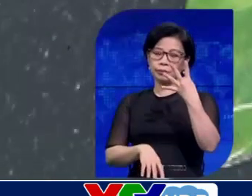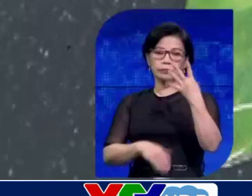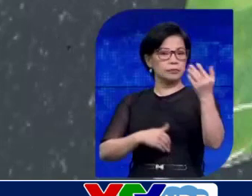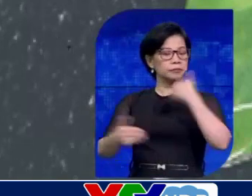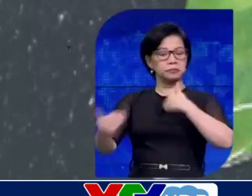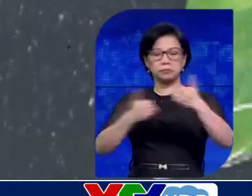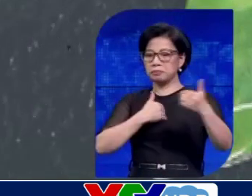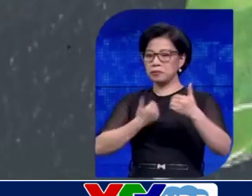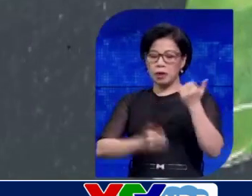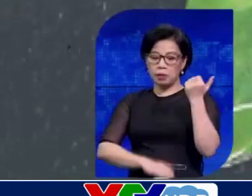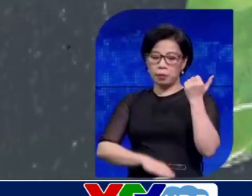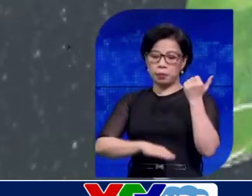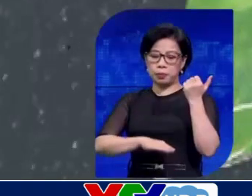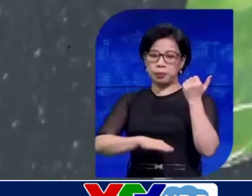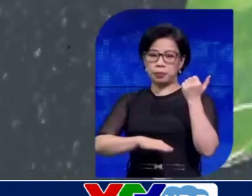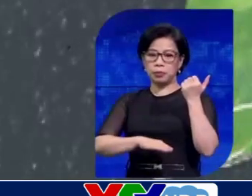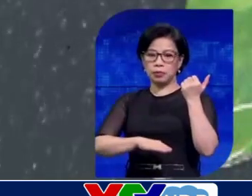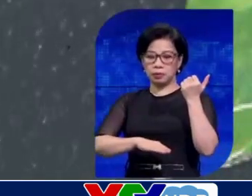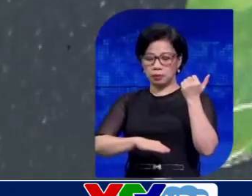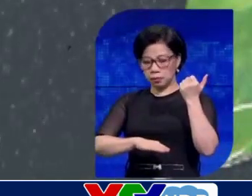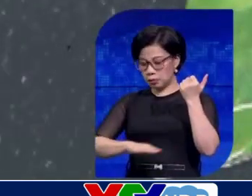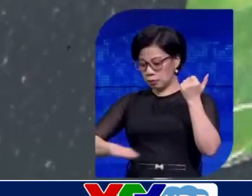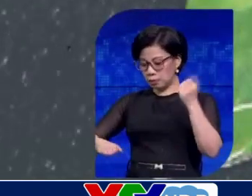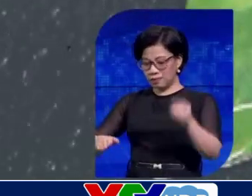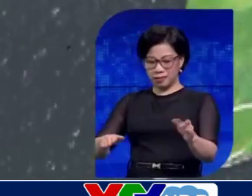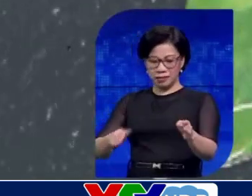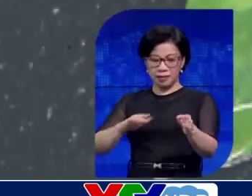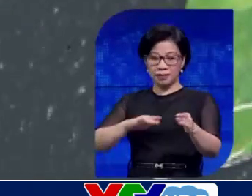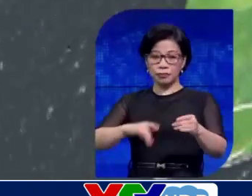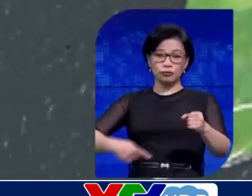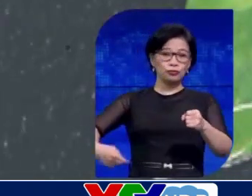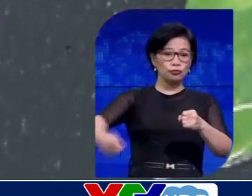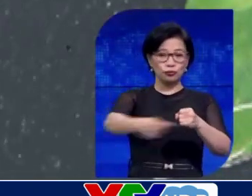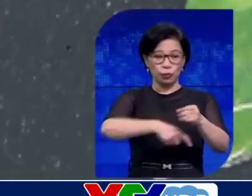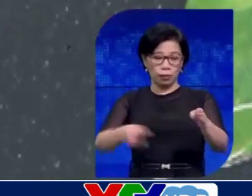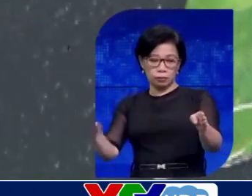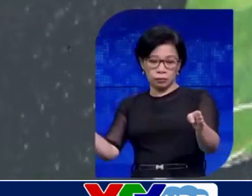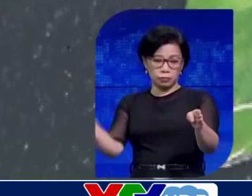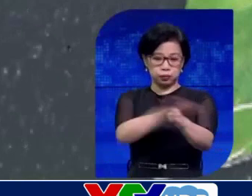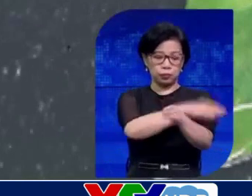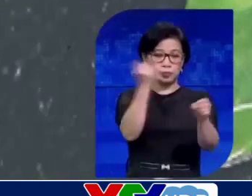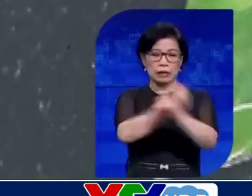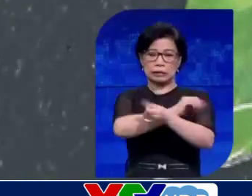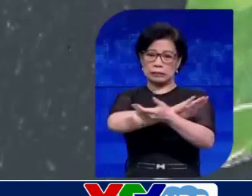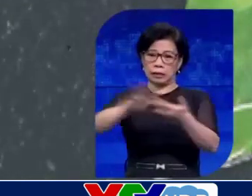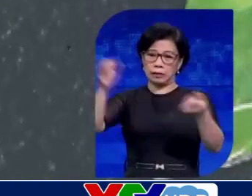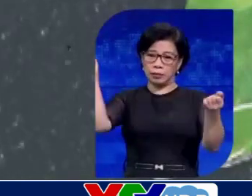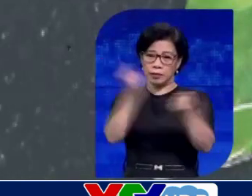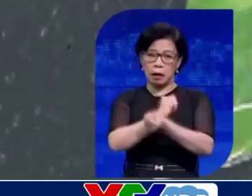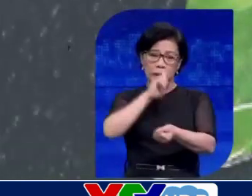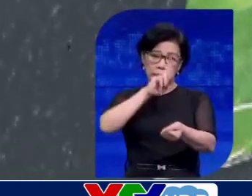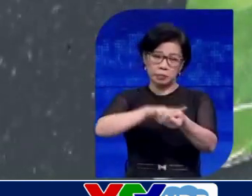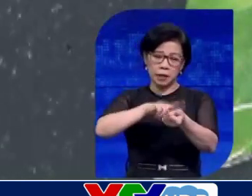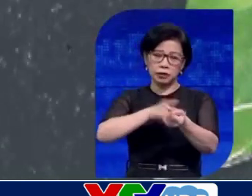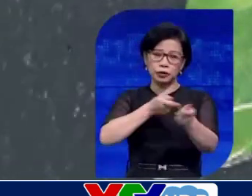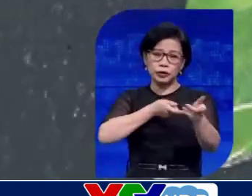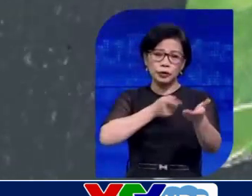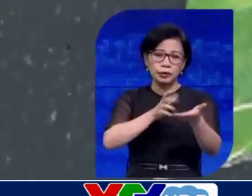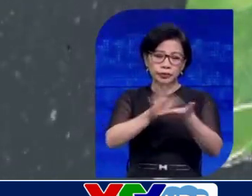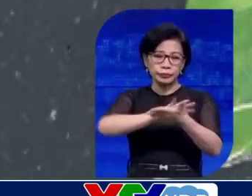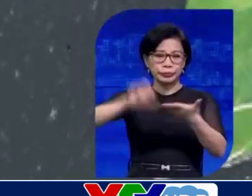thấp. Lũ thấp không đủ tràn đồng sẽ khiến đất đai không được thau rửa, vệ sinh đồng ruộng, diệt trừ sâu bệnh, gia tăng chi phí sản